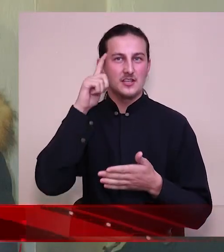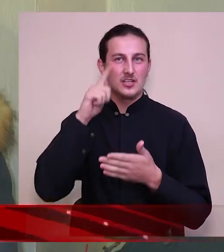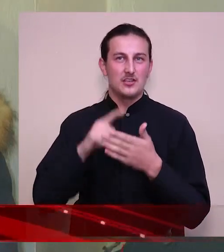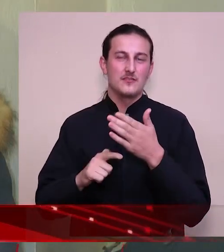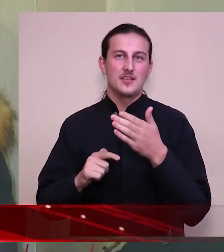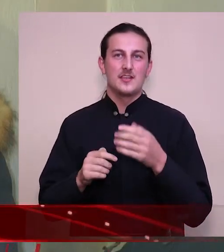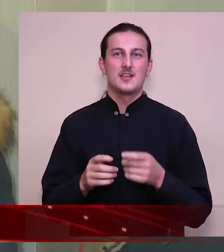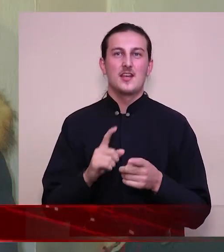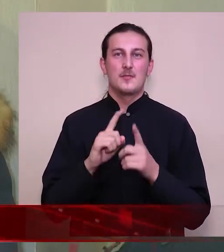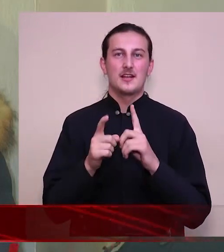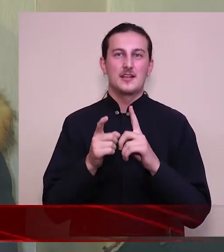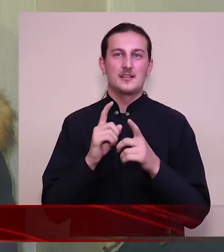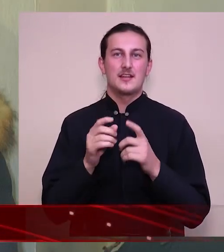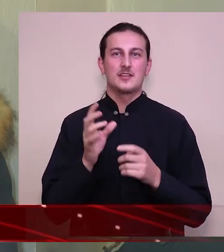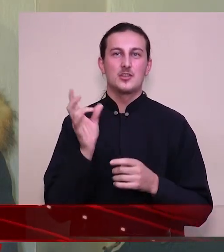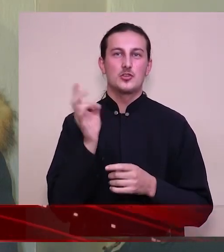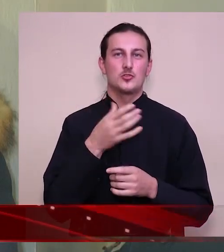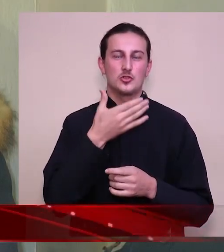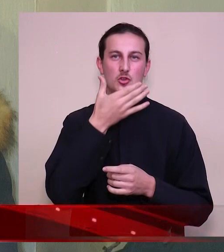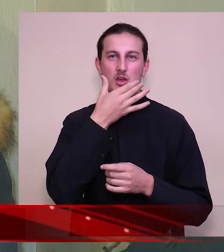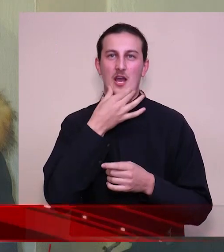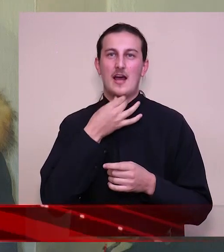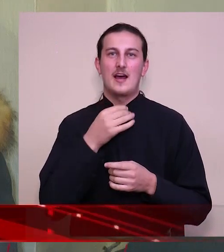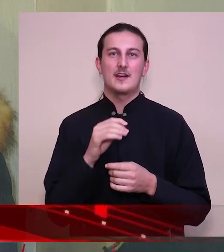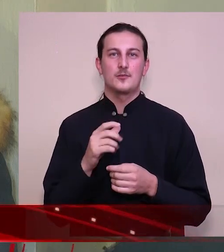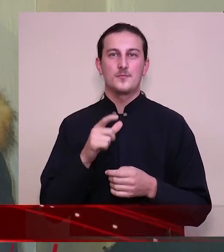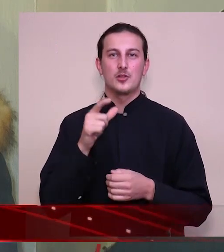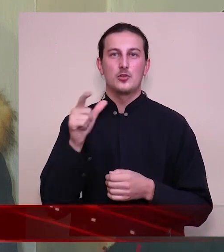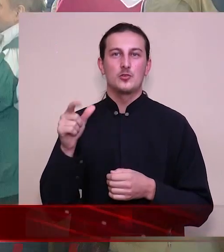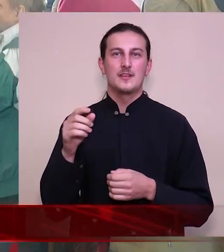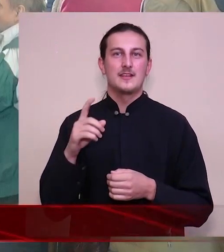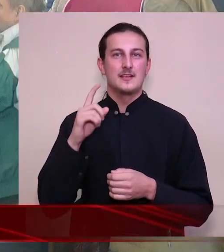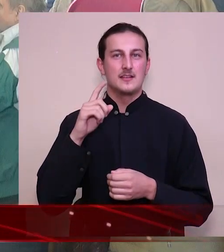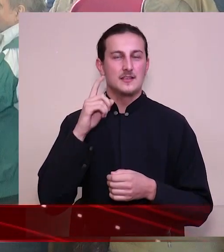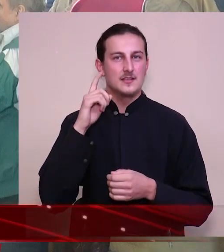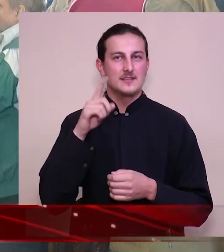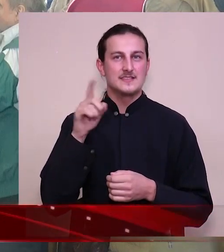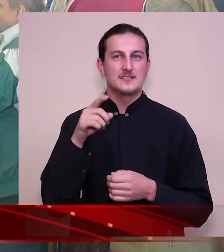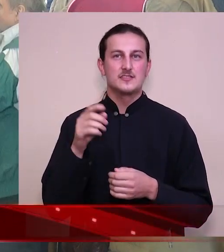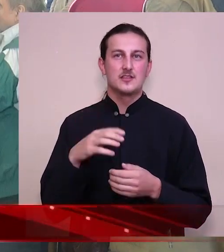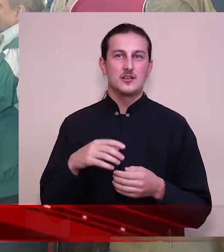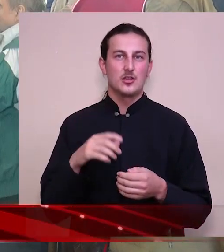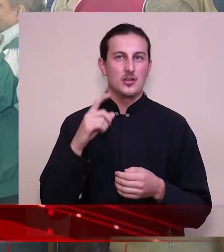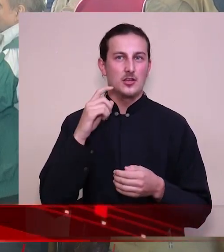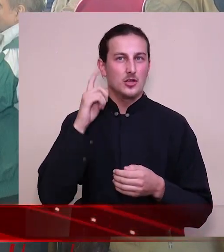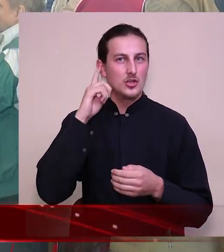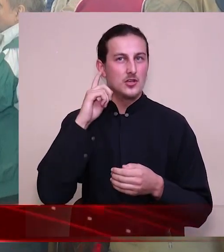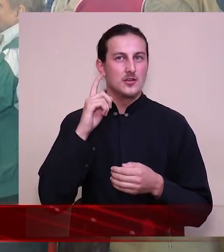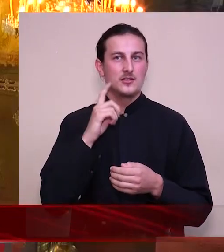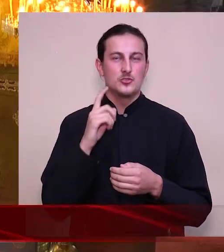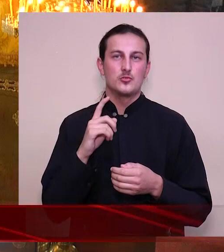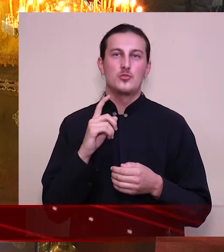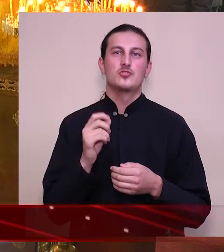а головне – не спотворюючи смислового наповнення. Бо ж у храмі люди з порушеннями слуху пізнають віру не тільки вербально, а й через